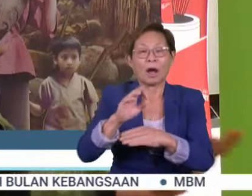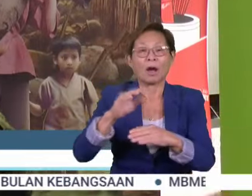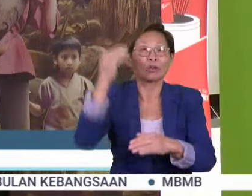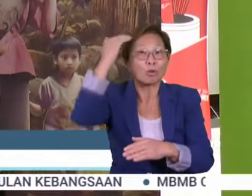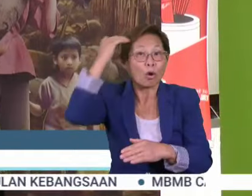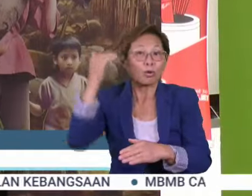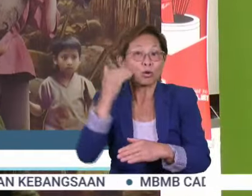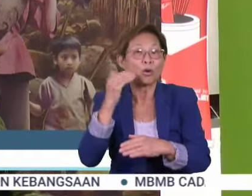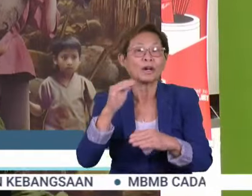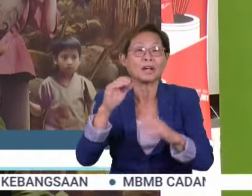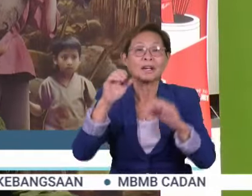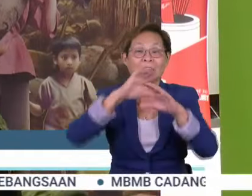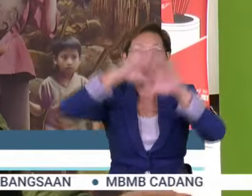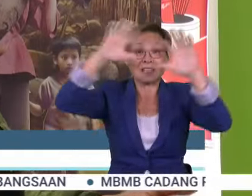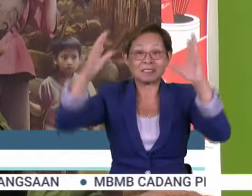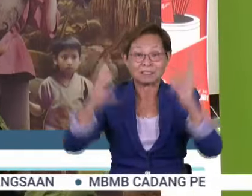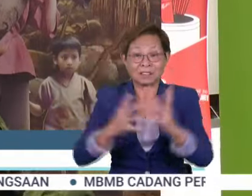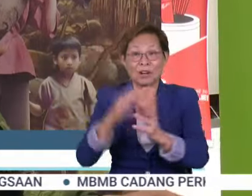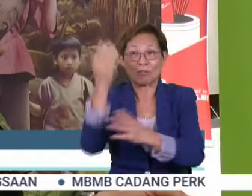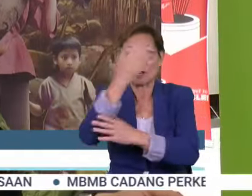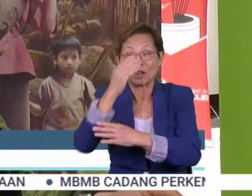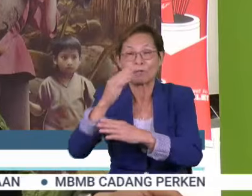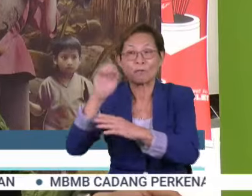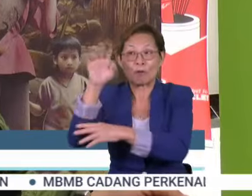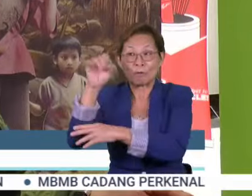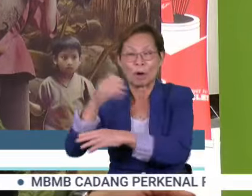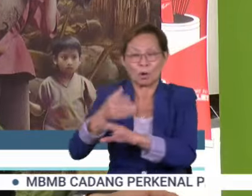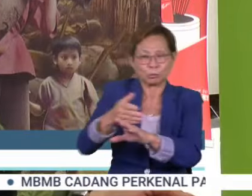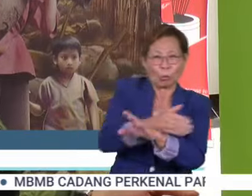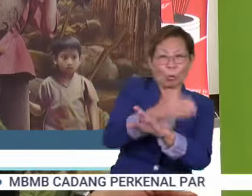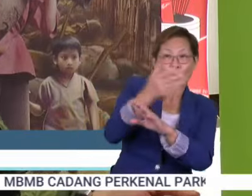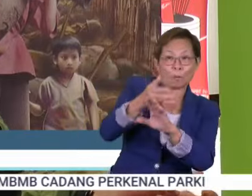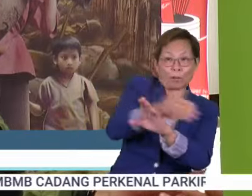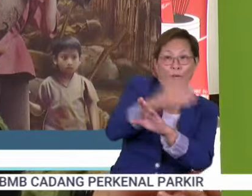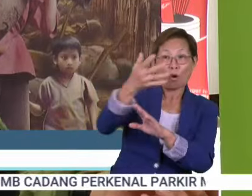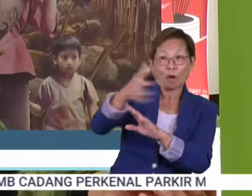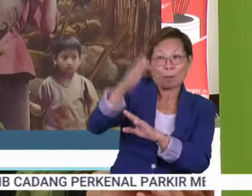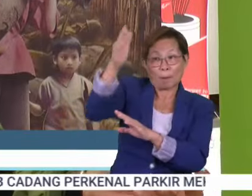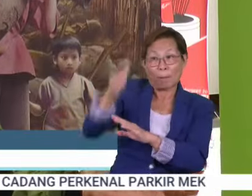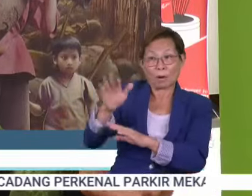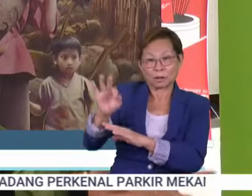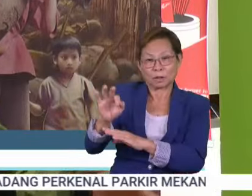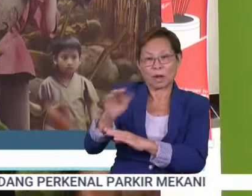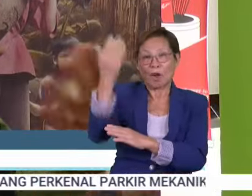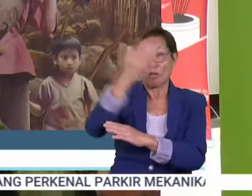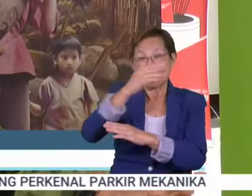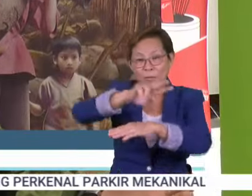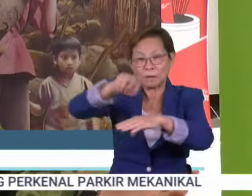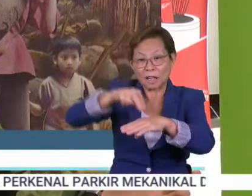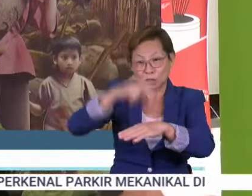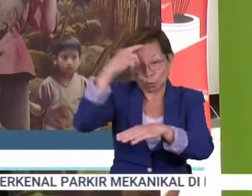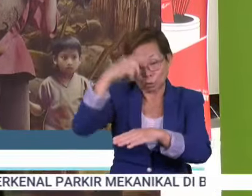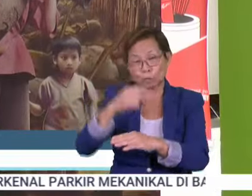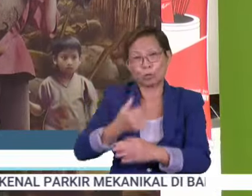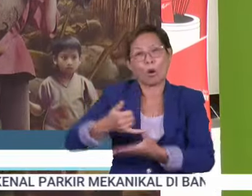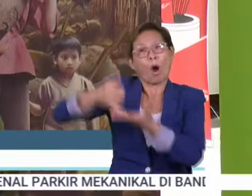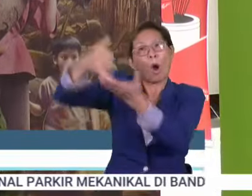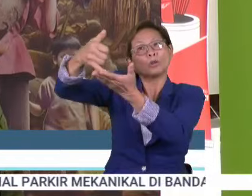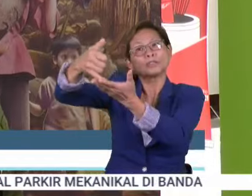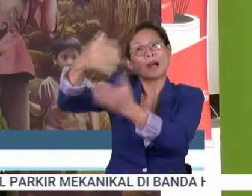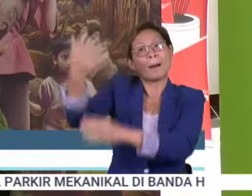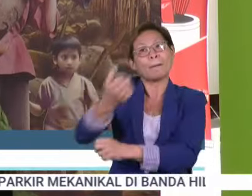International Film Festival, dan sebelum 15 kita akan hantar ke film nasional untuk Oscar punya